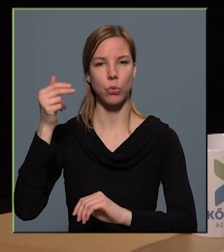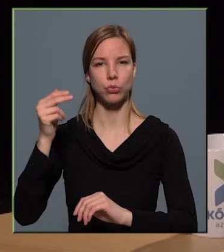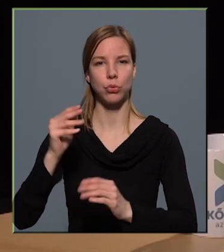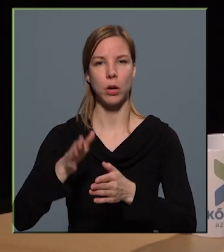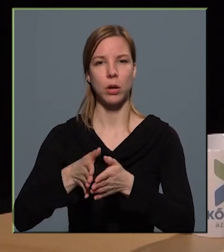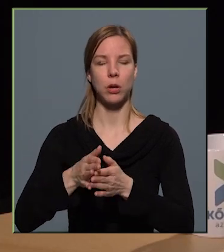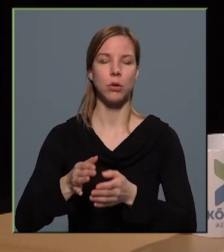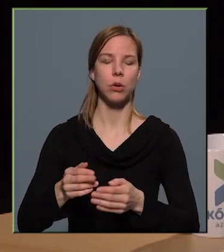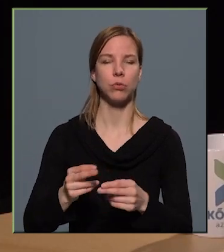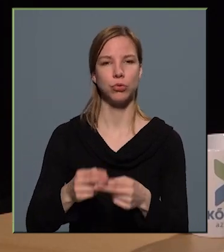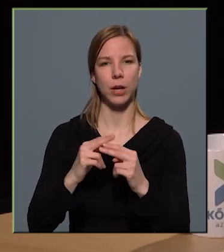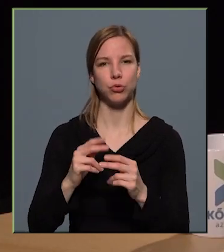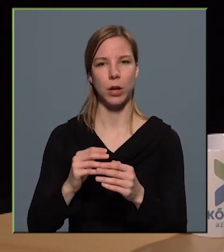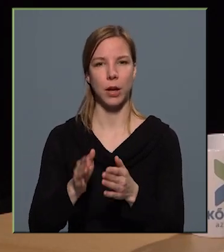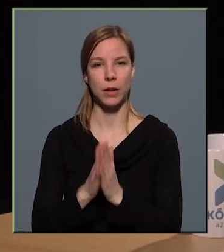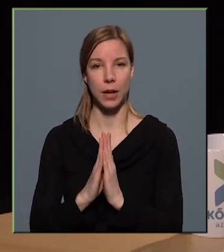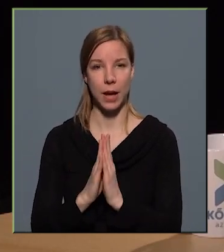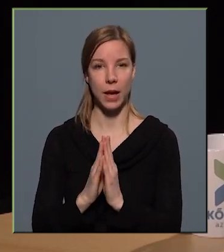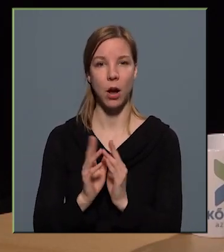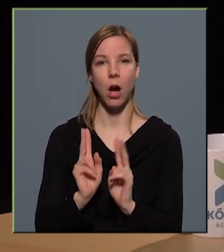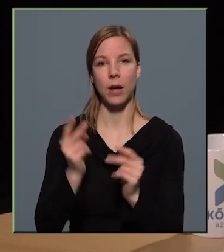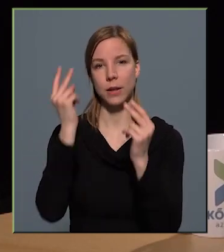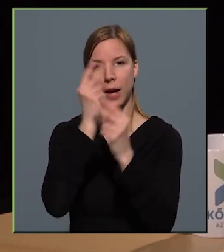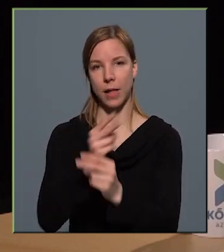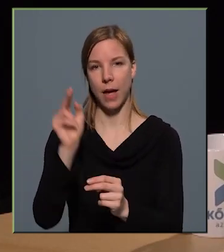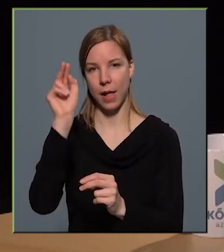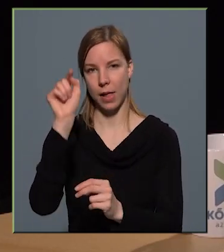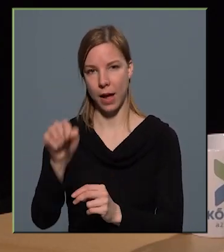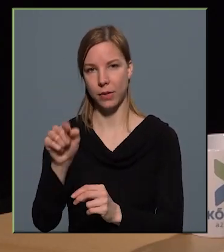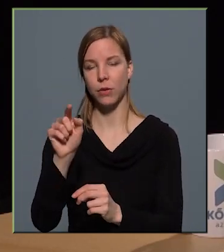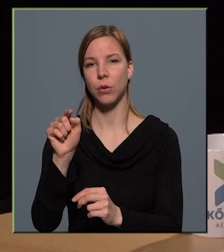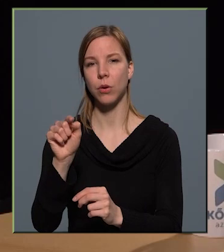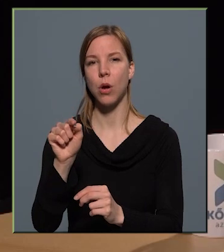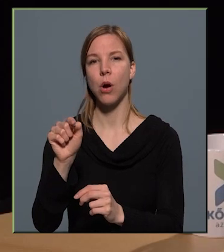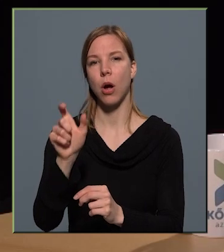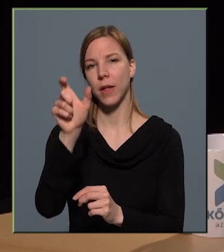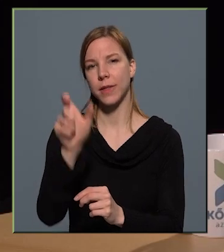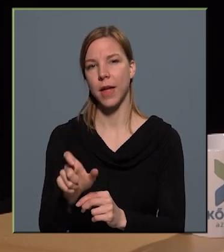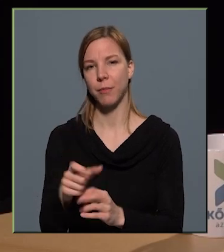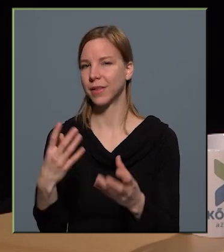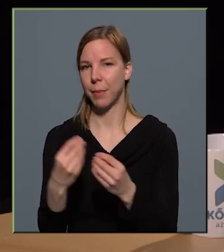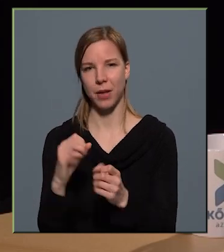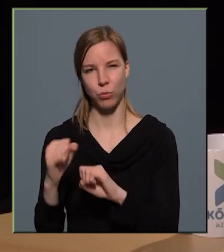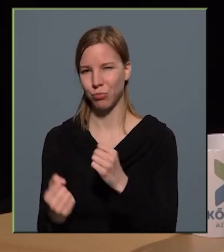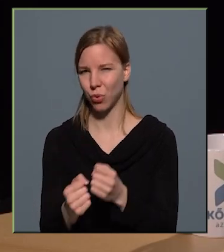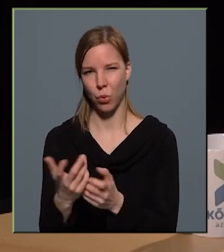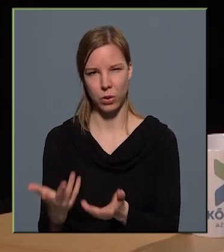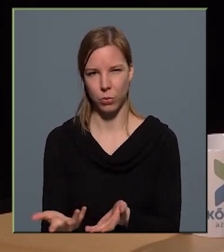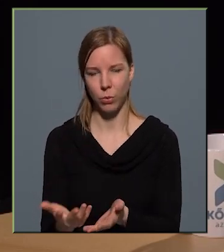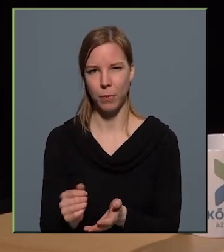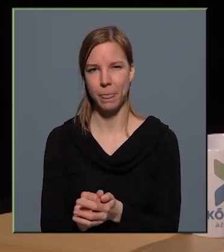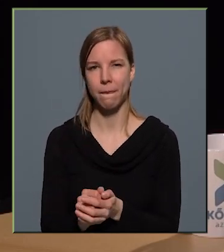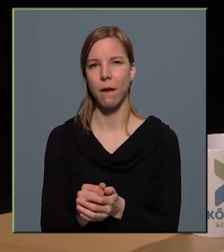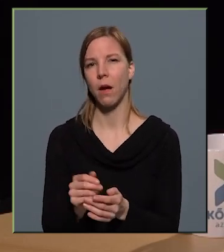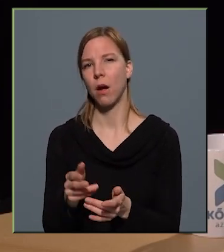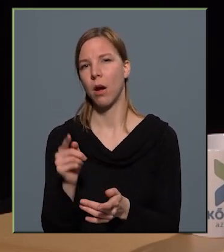az ellátásra szoruló, ha nem is feltétlenül beteg, de ellátásra szoruló személy, nem együttműködő,